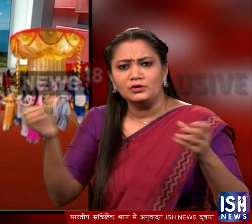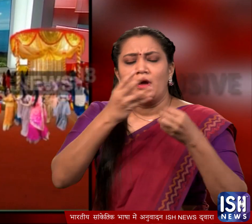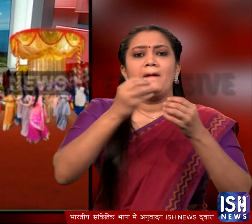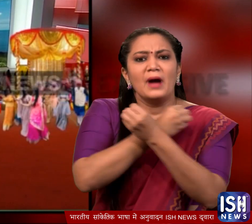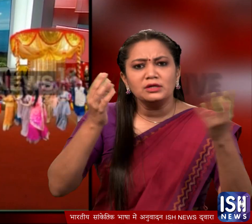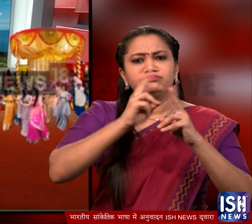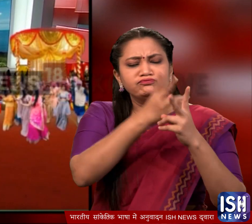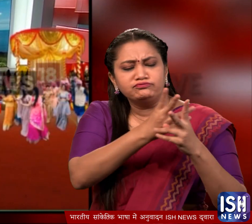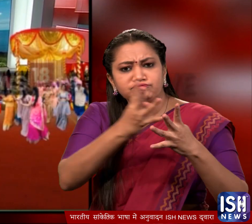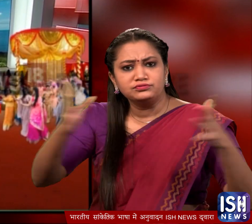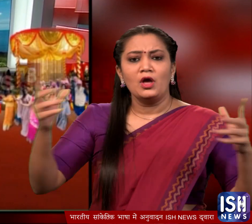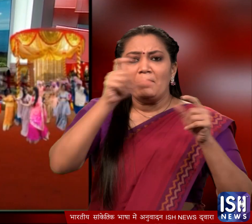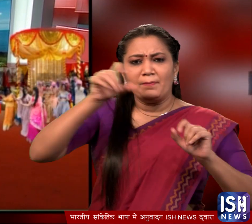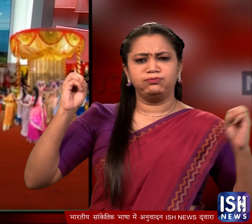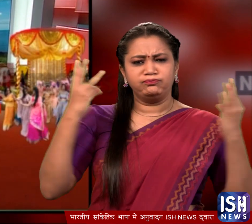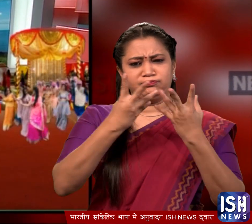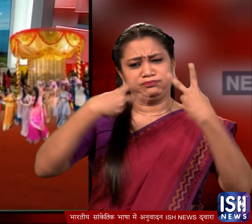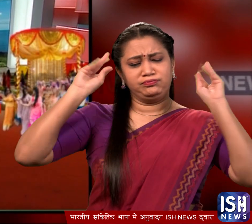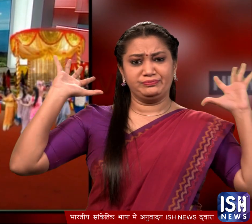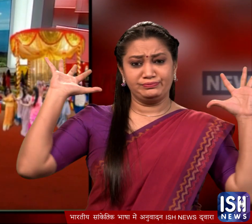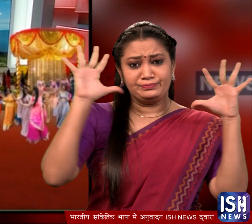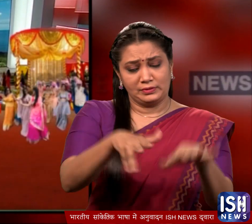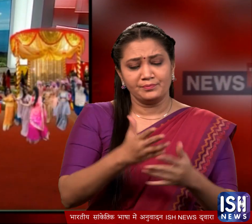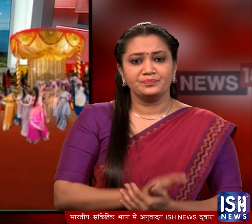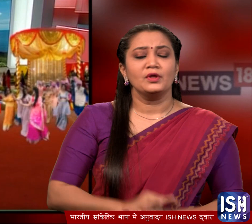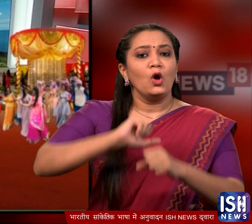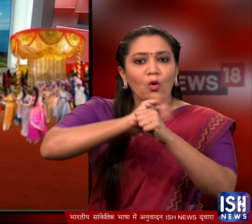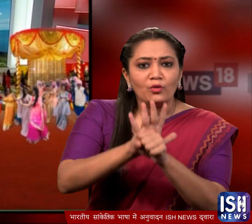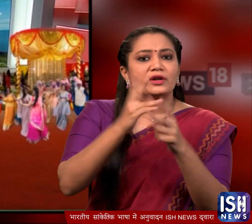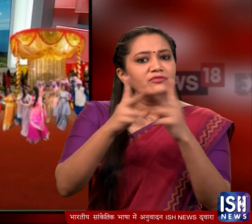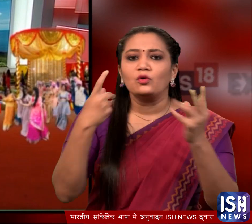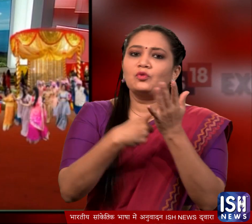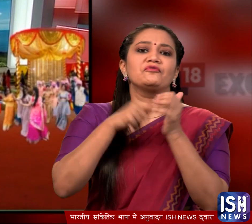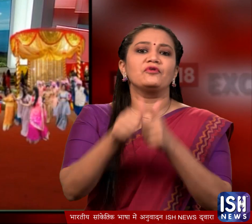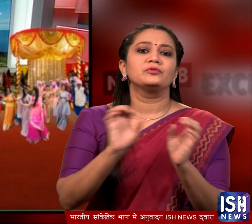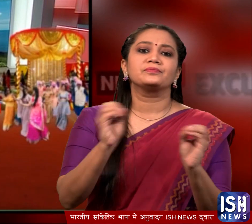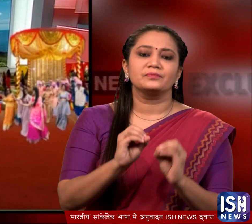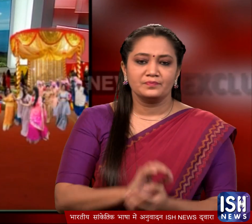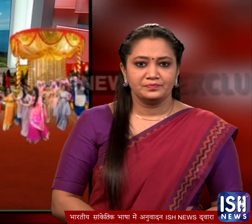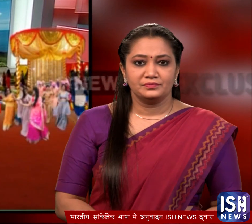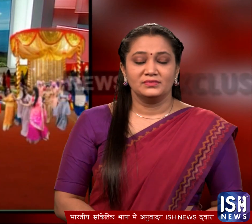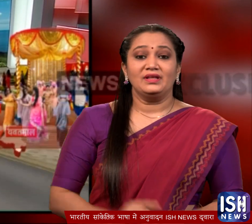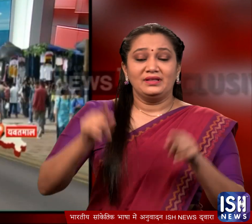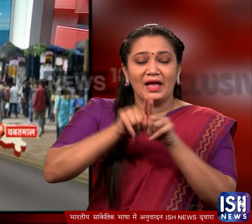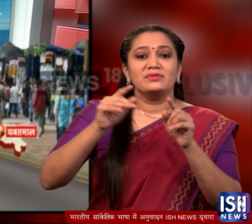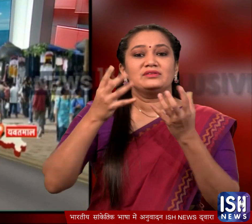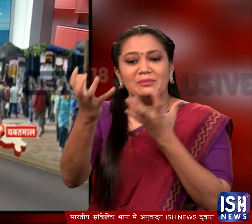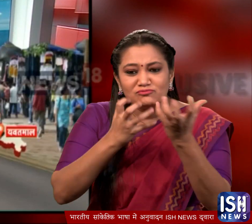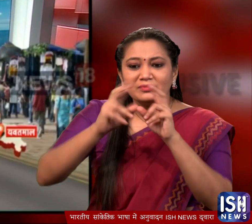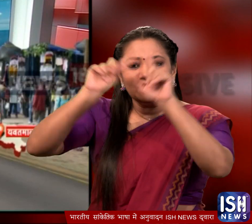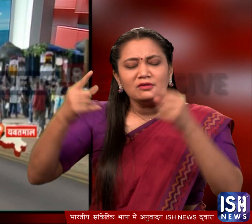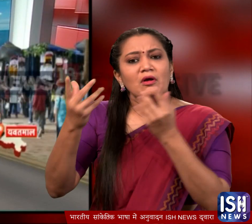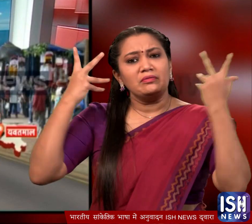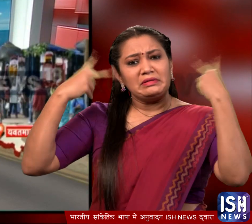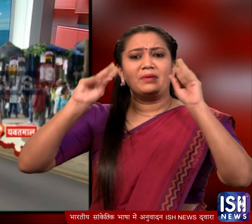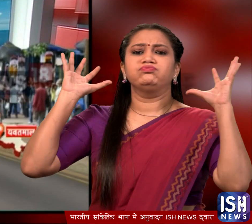और पार्टियां हुई, जिनमें सैकड़ों की तादाद में लोग शामिल हुए और इस दौरान कोरोना नियमों को ताक पर रख दिया गया। इन समारोहों की वजह से बाजारों में भी भीड़